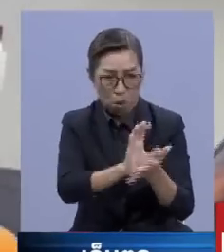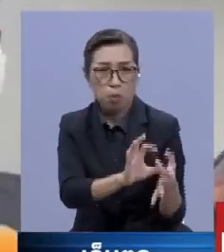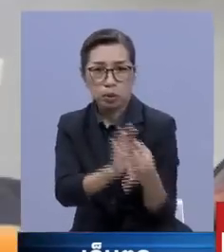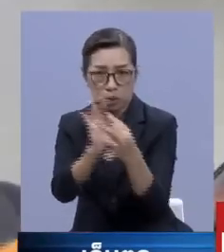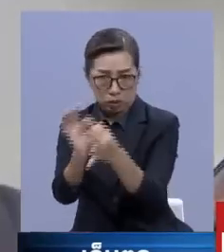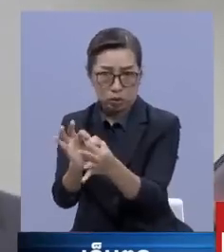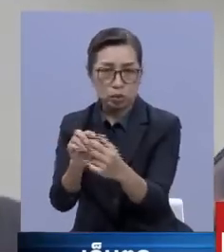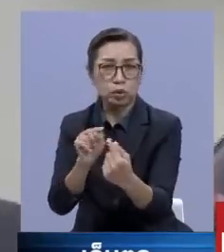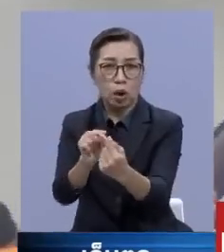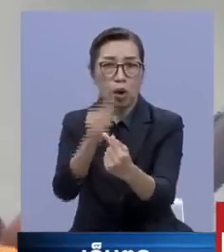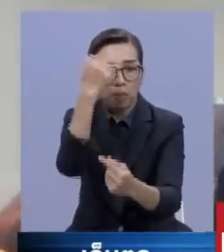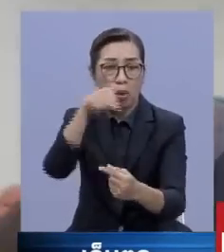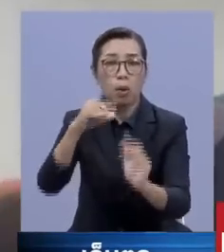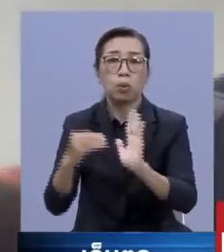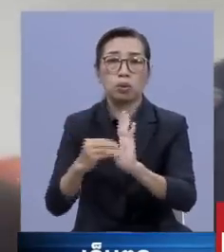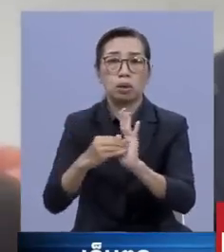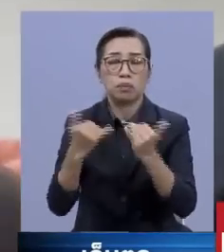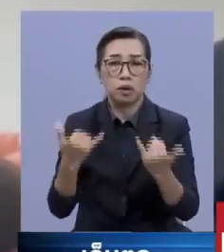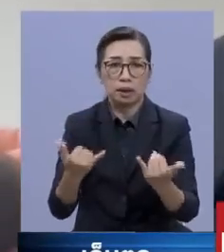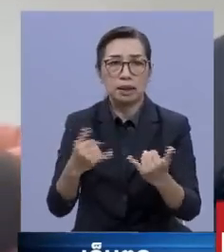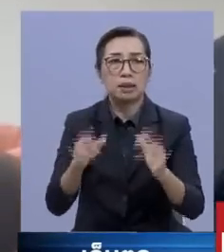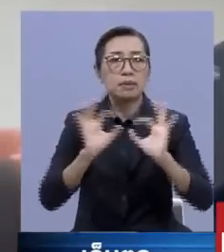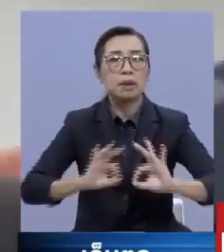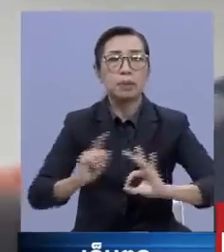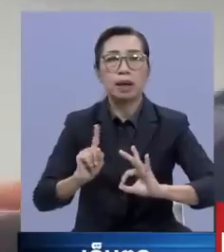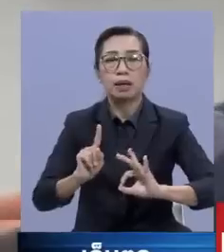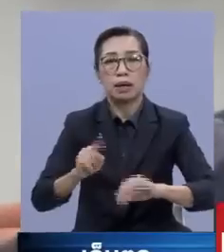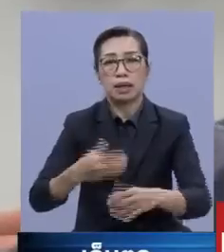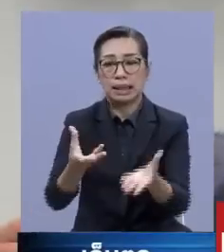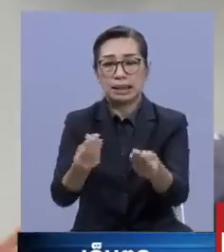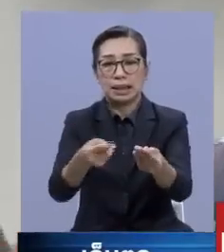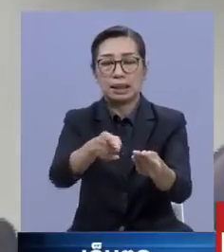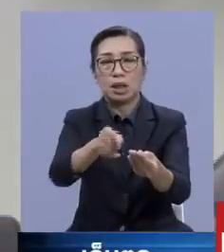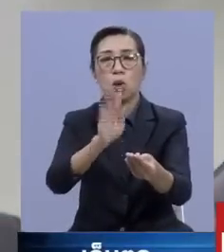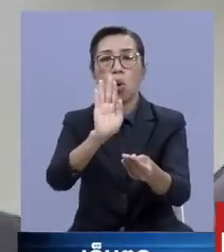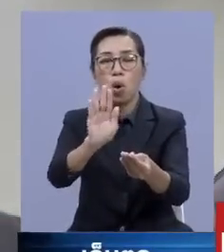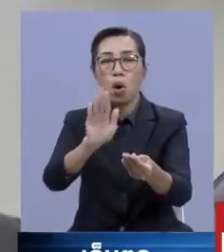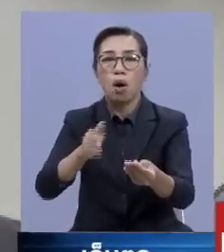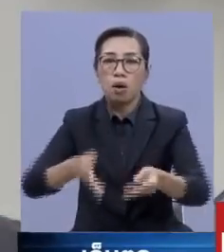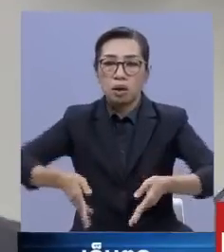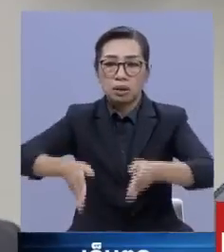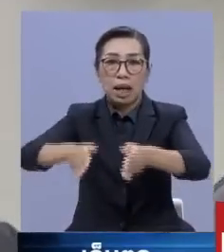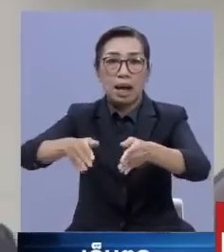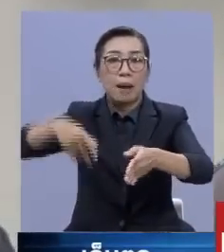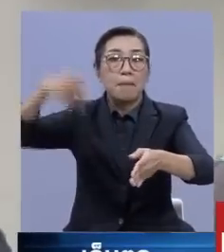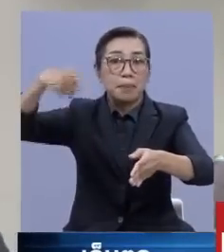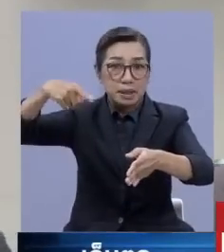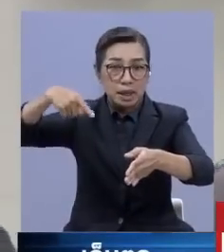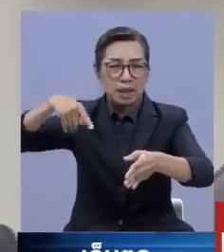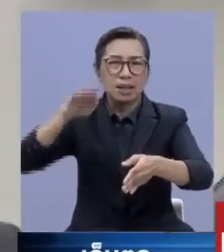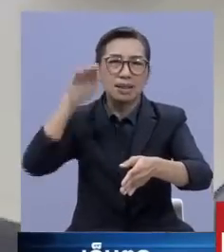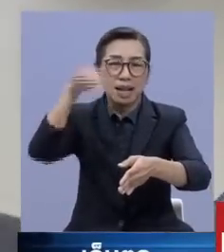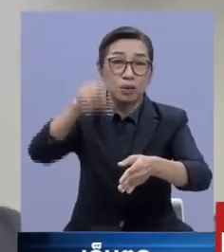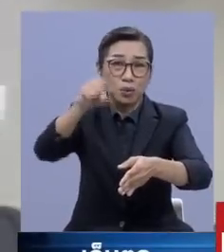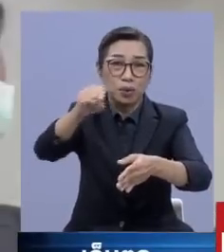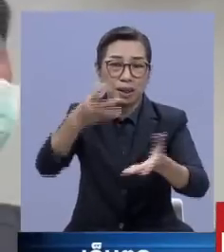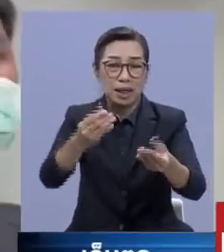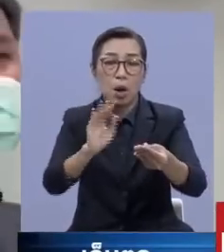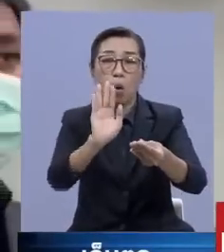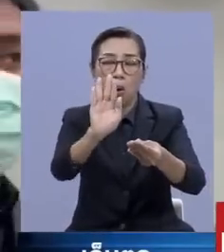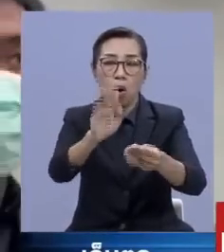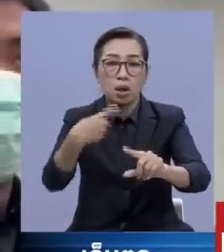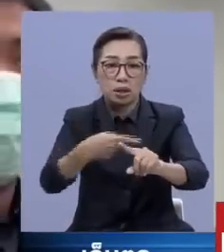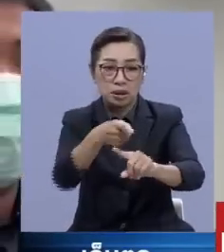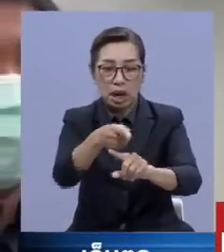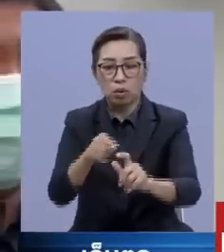เนื่องจากว่ากรุงเทพมหานครนั้นมีความจำเป็นในการเช่าที่ดินของการทางพิเศษแห่งประเทศไทยในการดำเนินการตามภารกิจของสำนักง